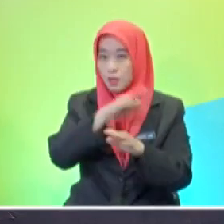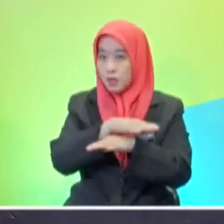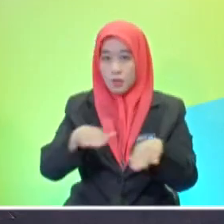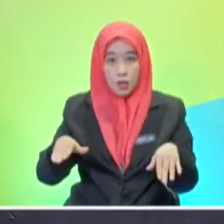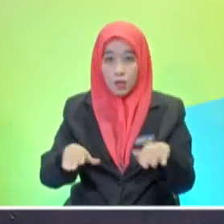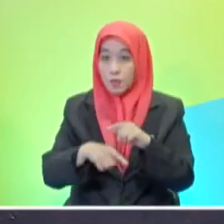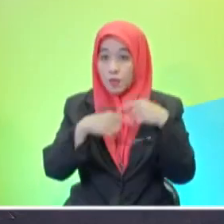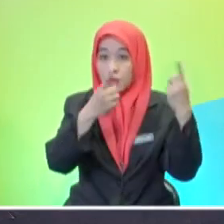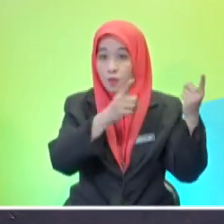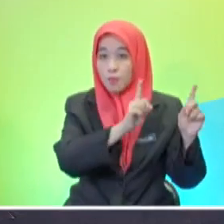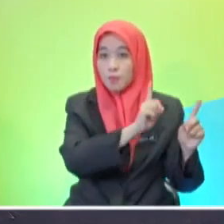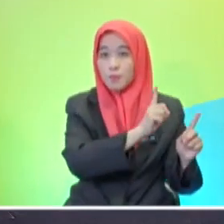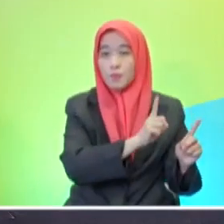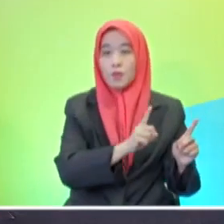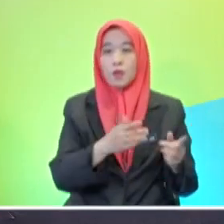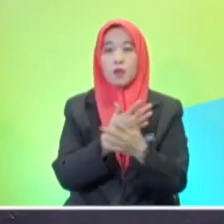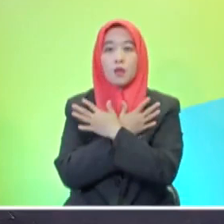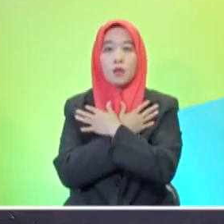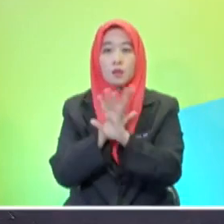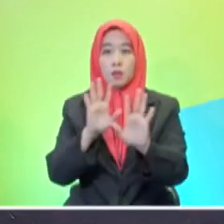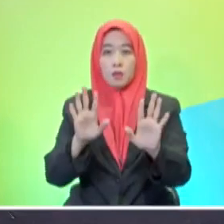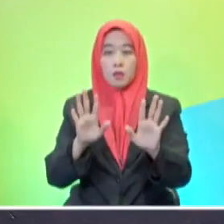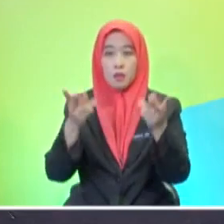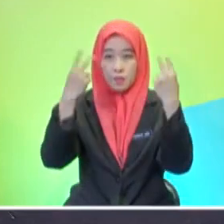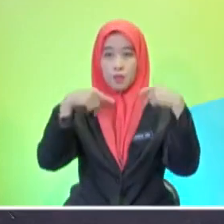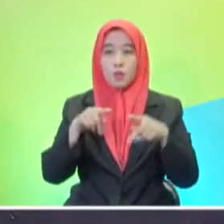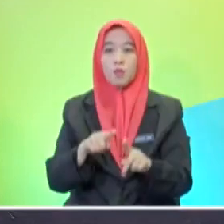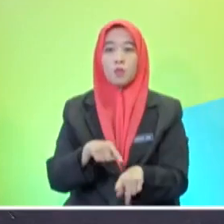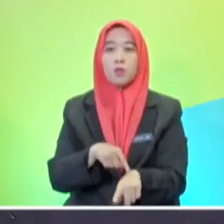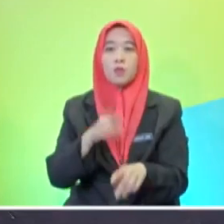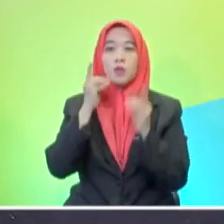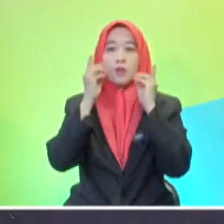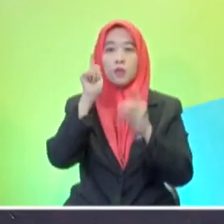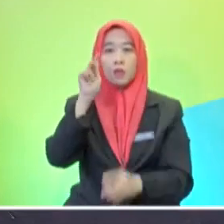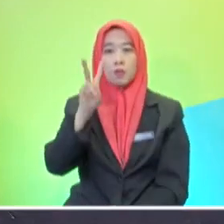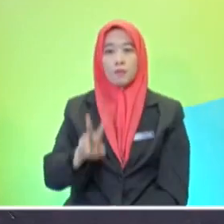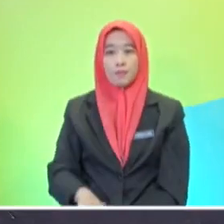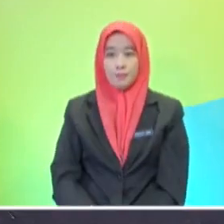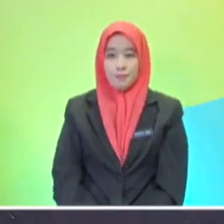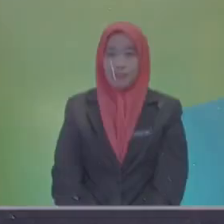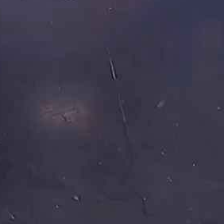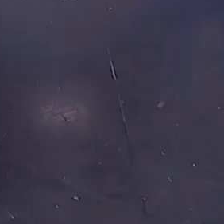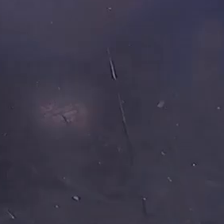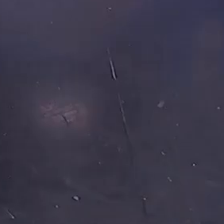mana-mana, kita akan berehat sebentar dan kembali selepas ini di Didik TV KPM.